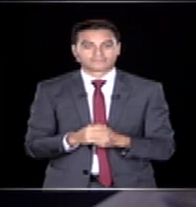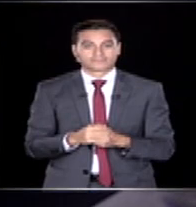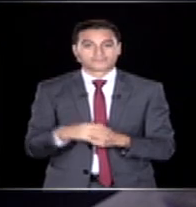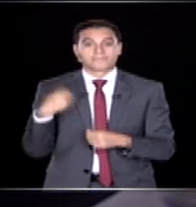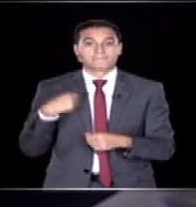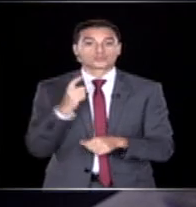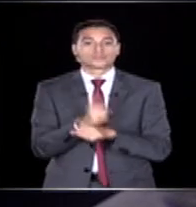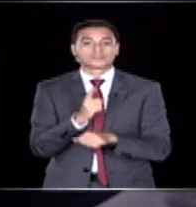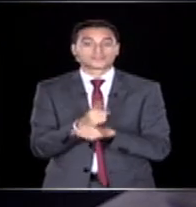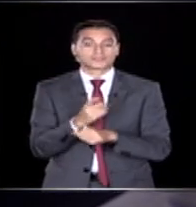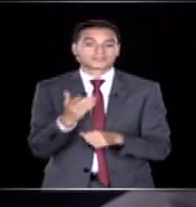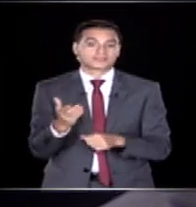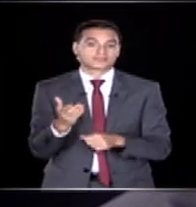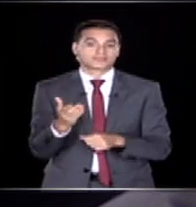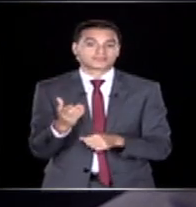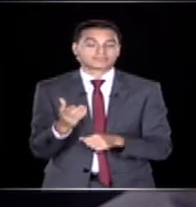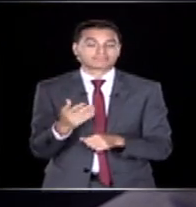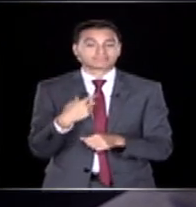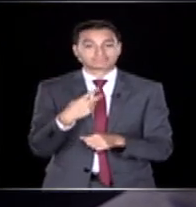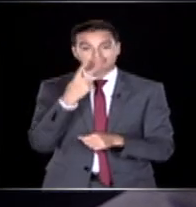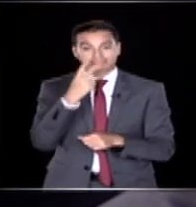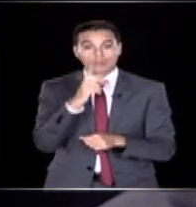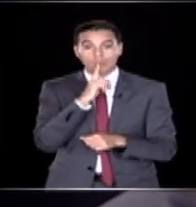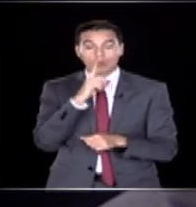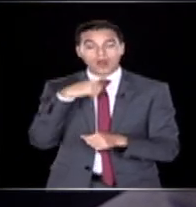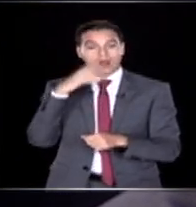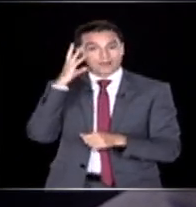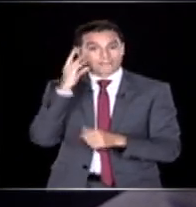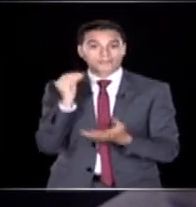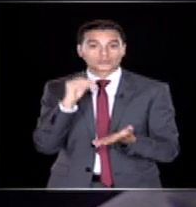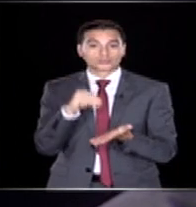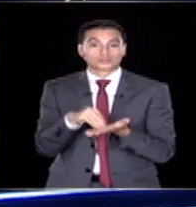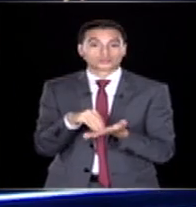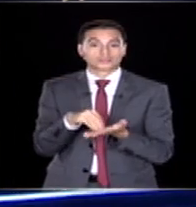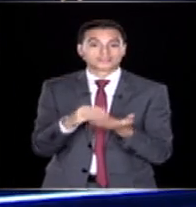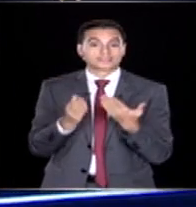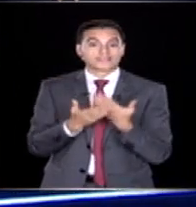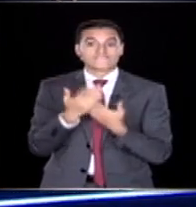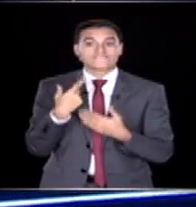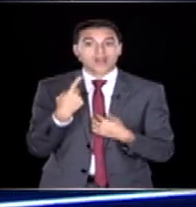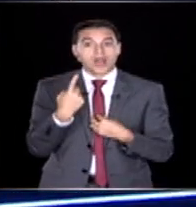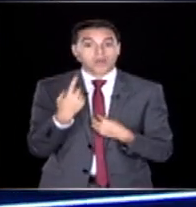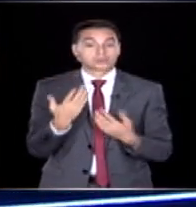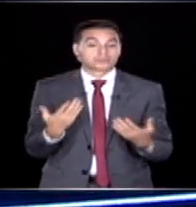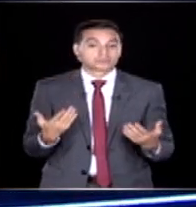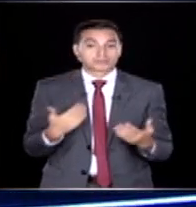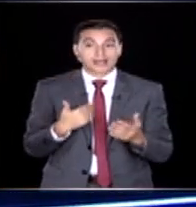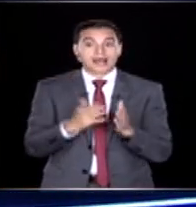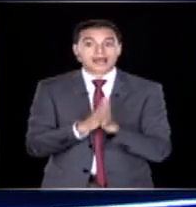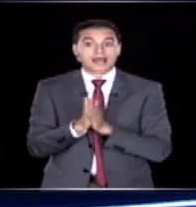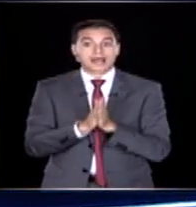المدير الفني بقى. والله هي تجربه كانت بالنسبه لي في الاول تجربه ايه فيها يعني متحمس ليها